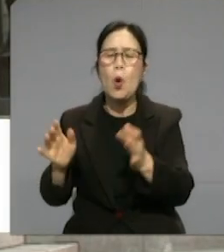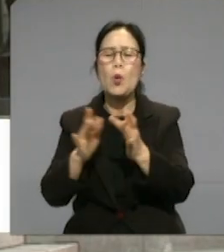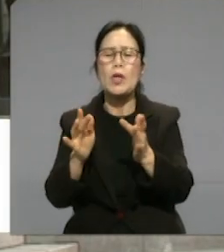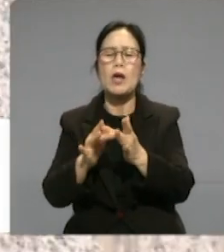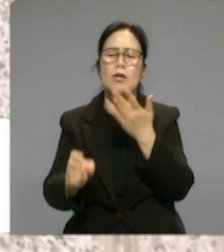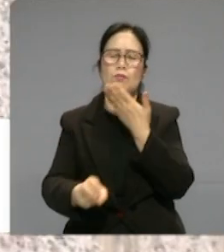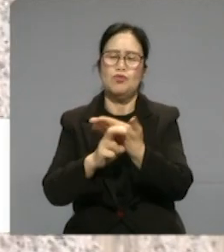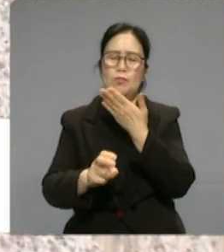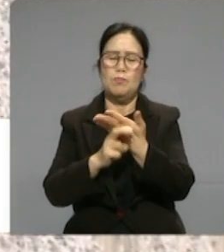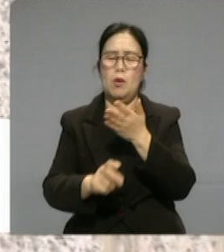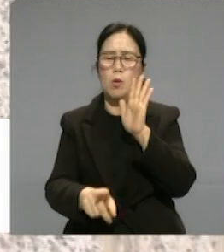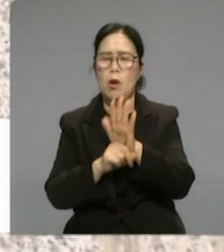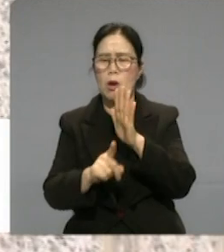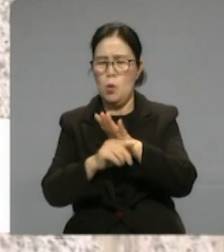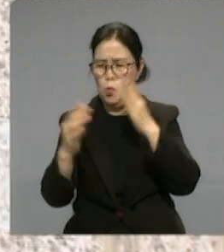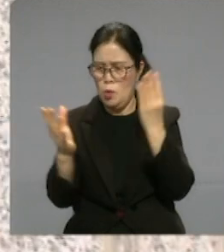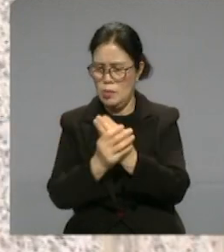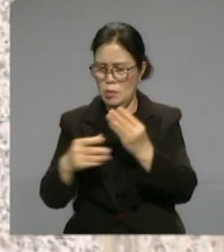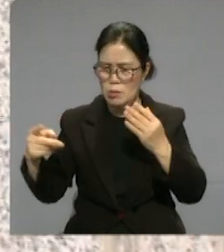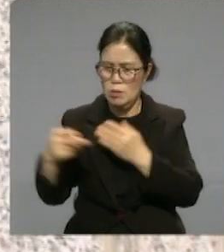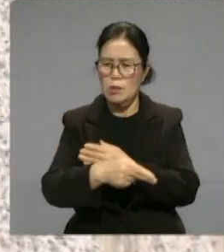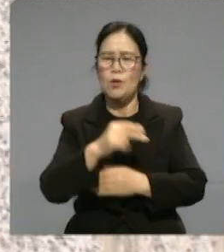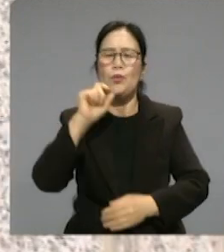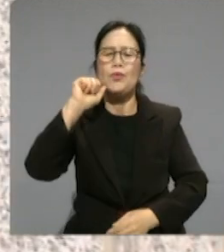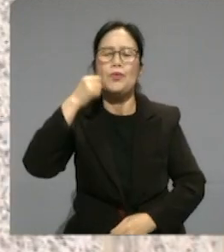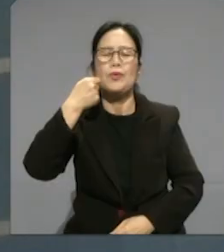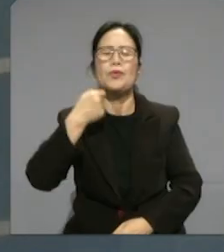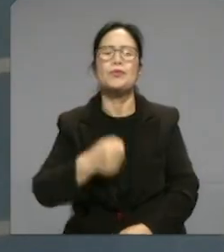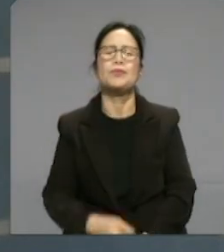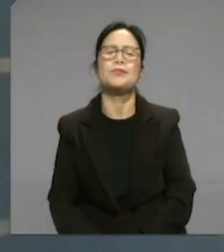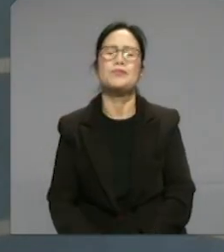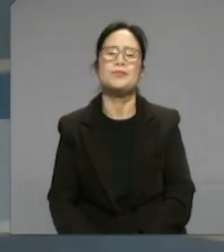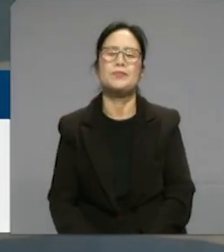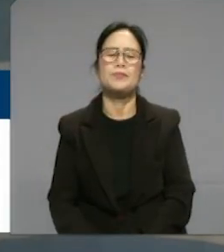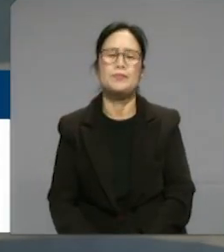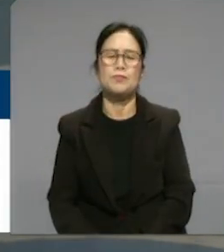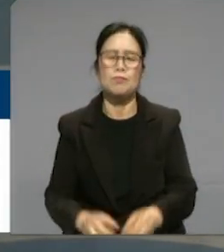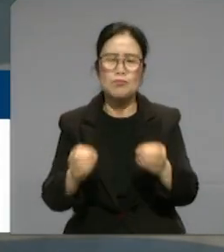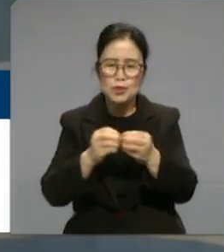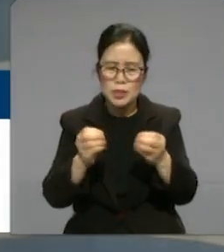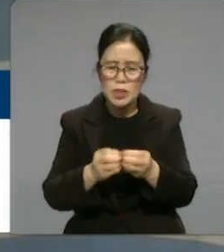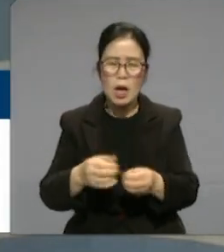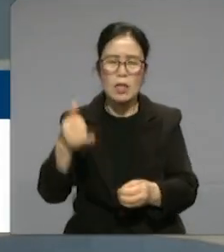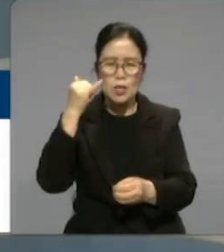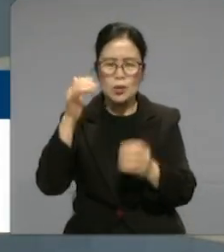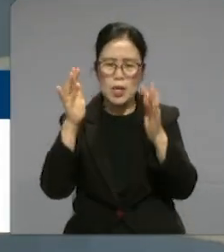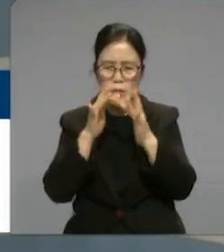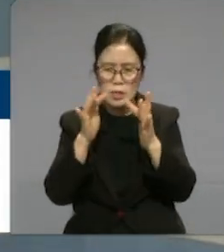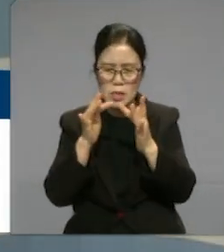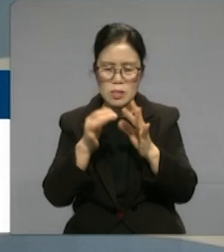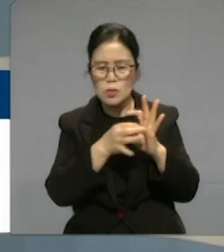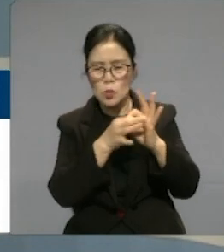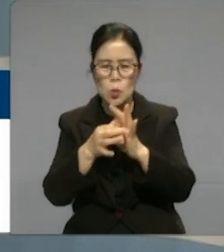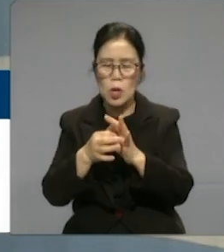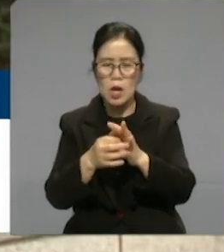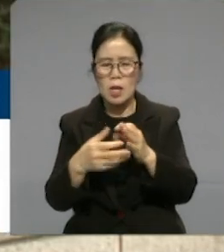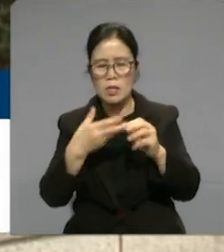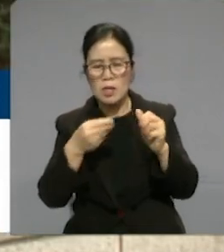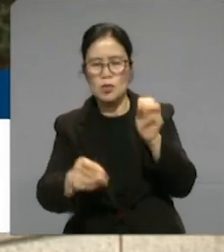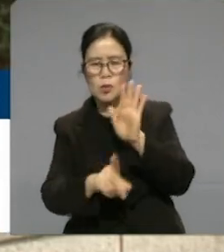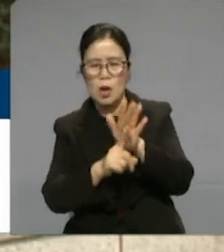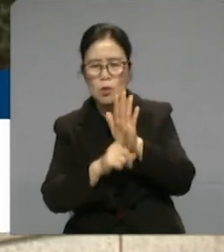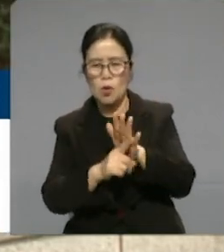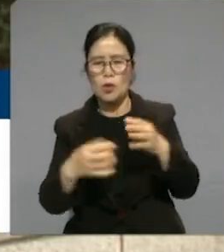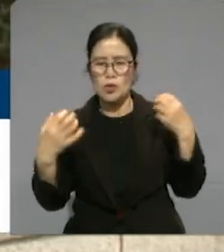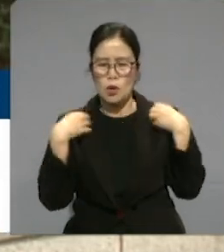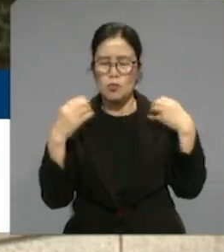불법 광고를 완전히 처단하기 어렵다는 겁니다 문자 전화나 SNS 이용한 대출 광고의 경우 정부